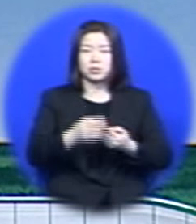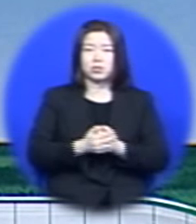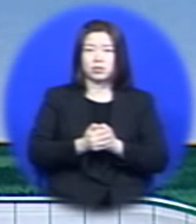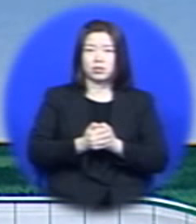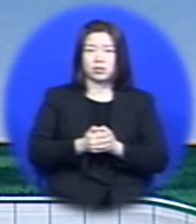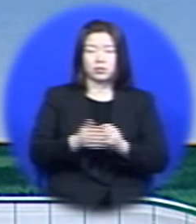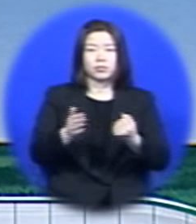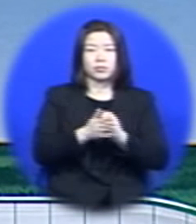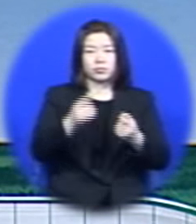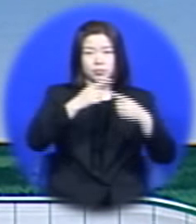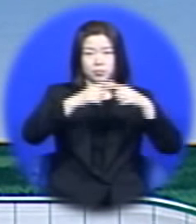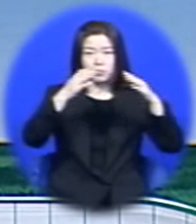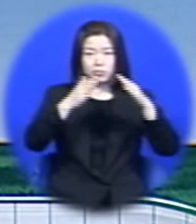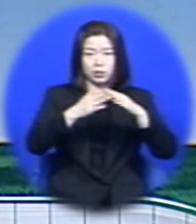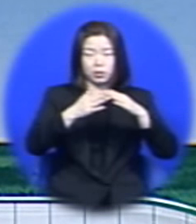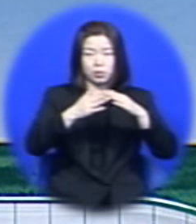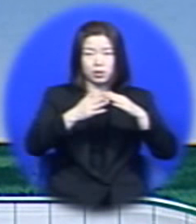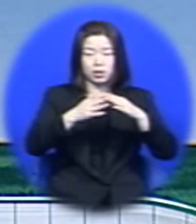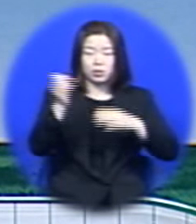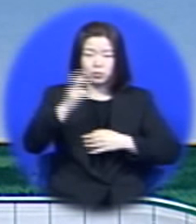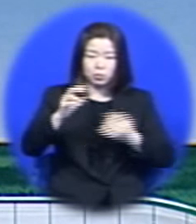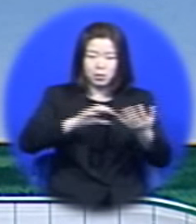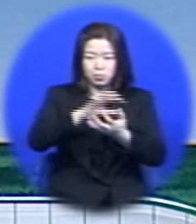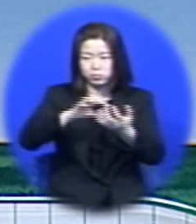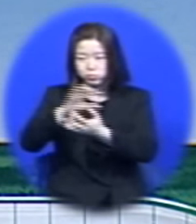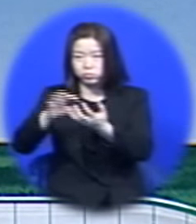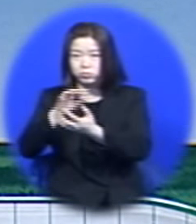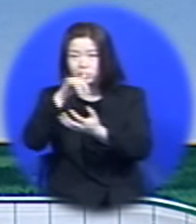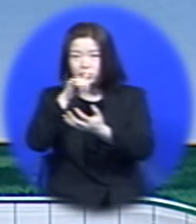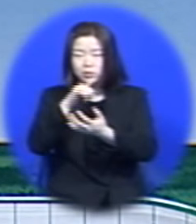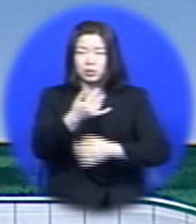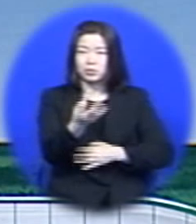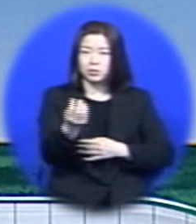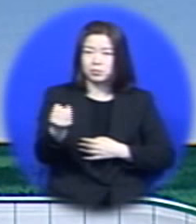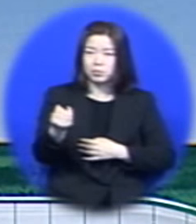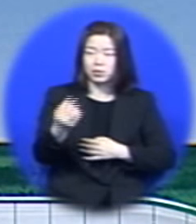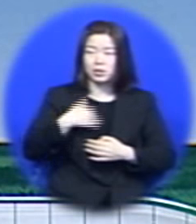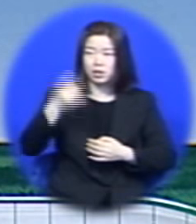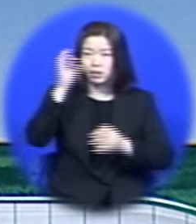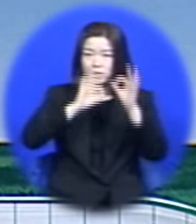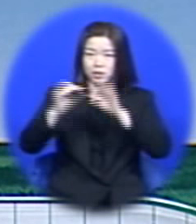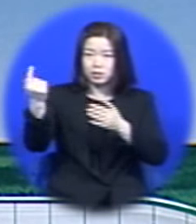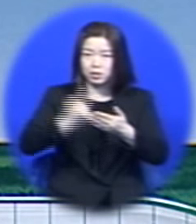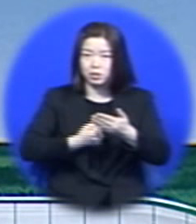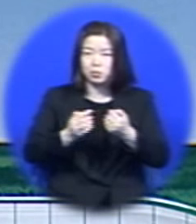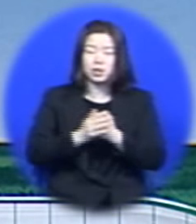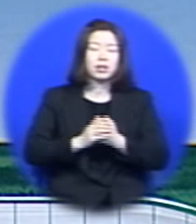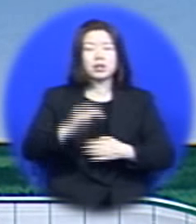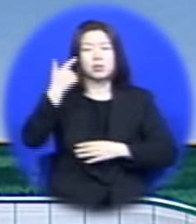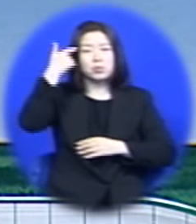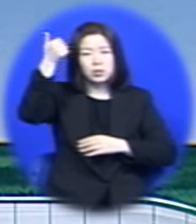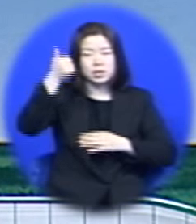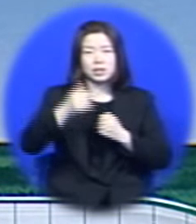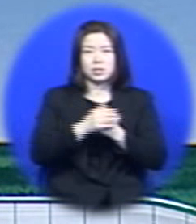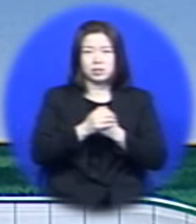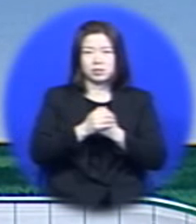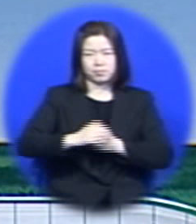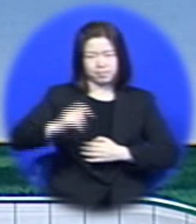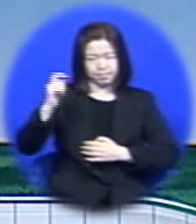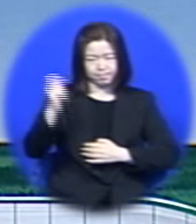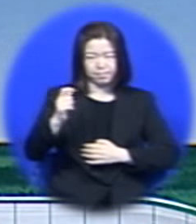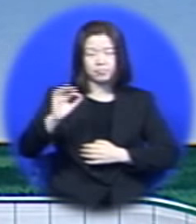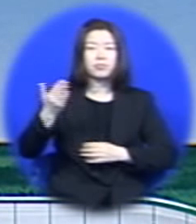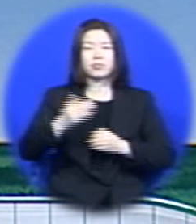아, 그랬더니 교회가 술렁거리기 또 시작해요. 몇 분들이 저를 찾아오세요. 목사님, 굳세어야